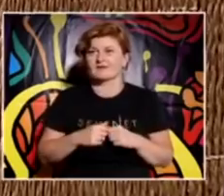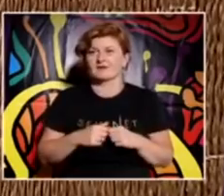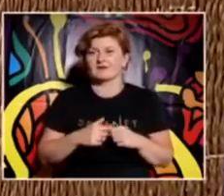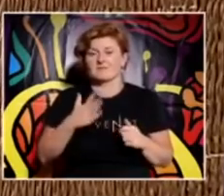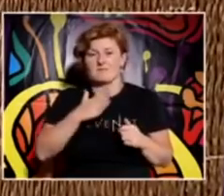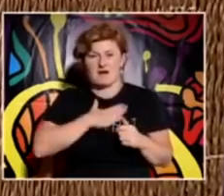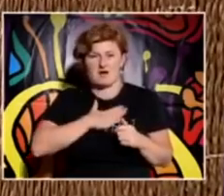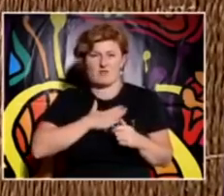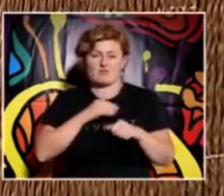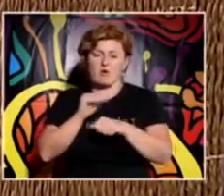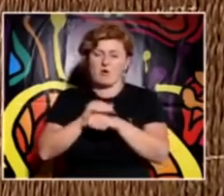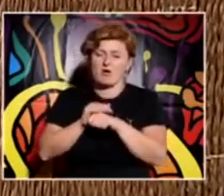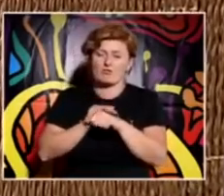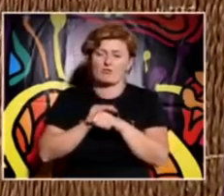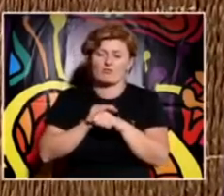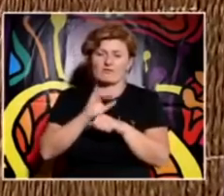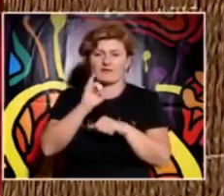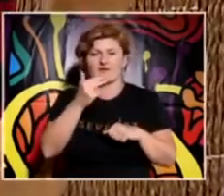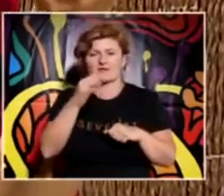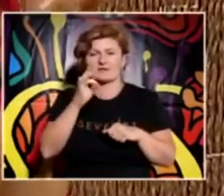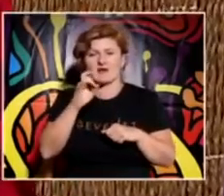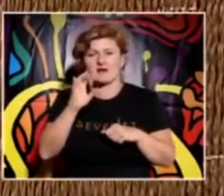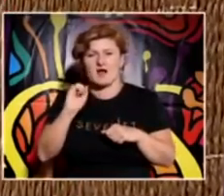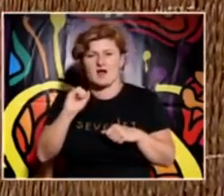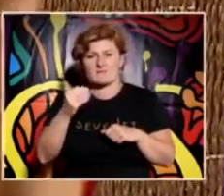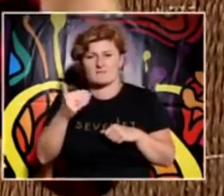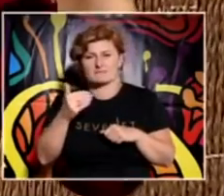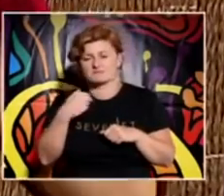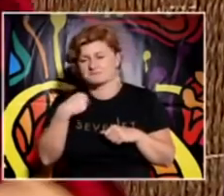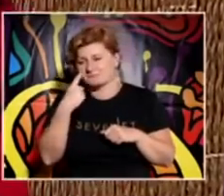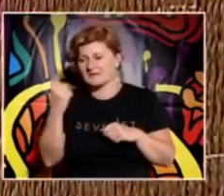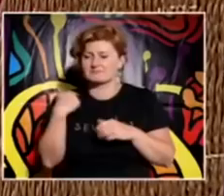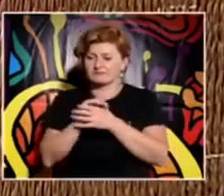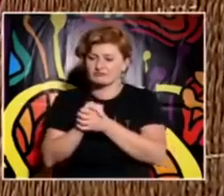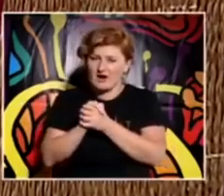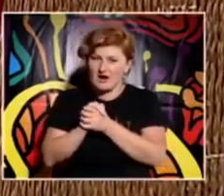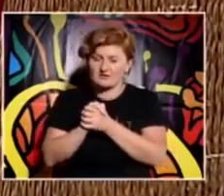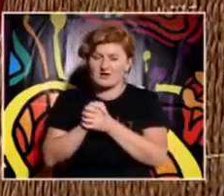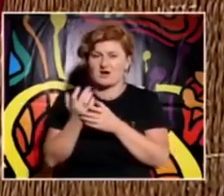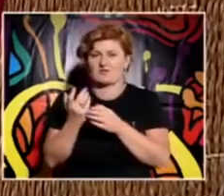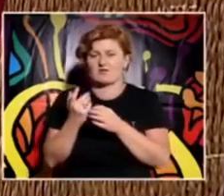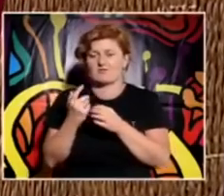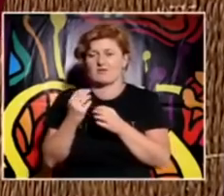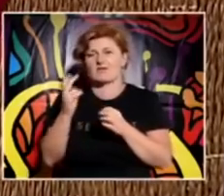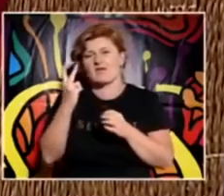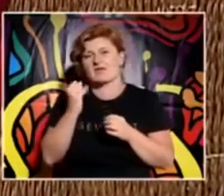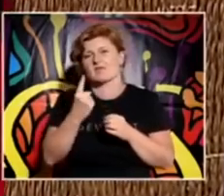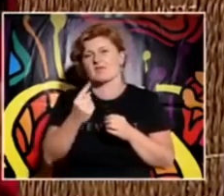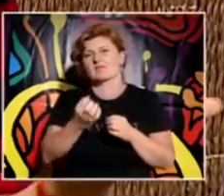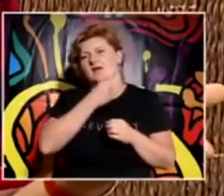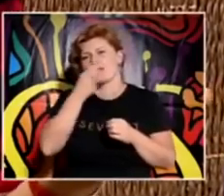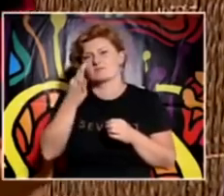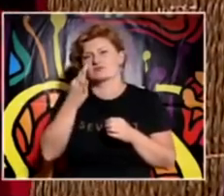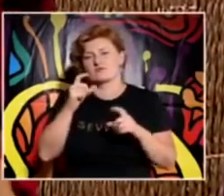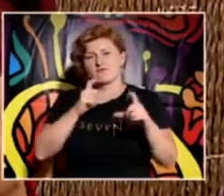na Instagramie i między innymi zaprzyjaźniłam się na Instagramie z jednymi z najlepszych polskich fotografów krajobrazowych,